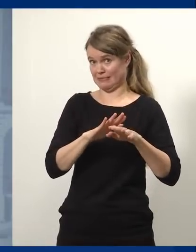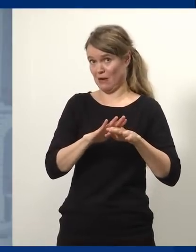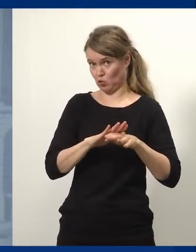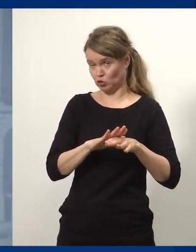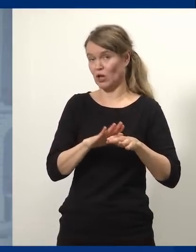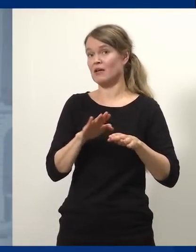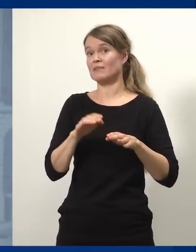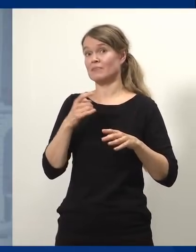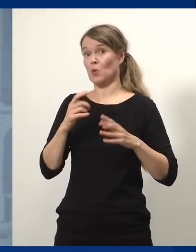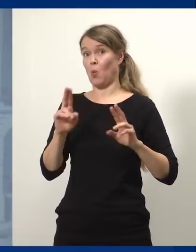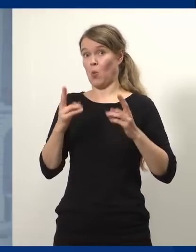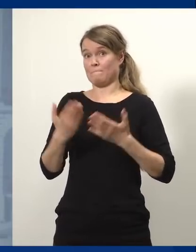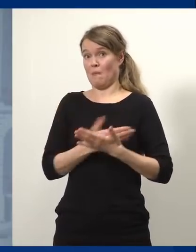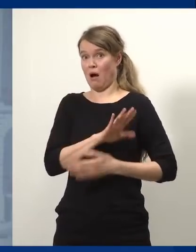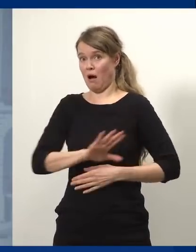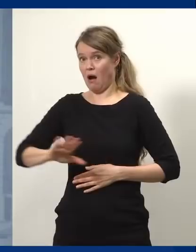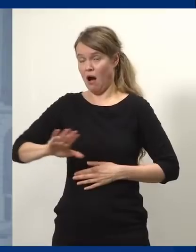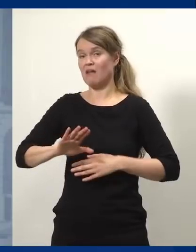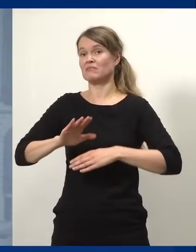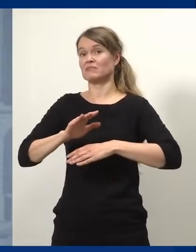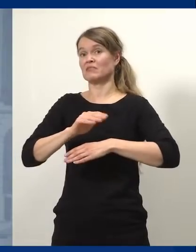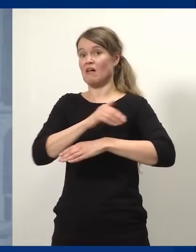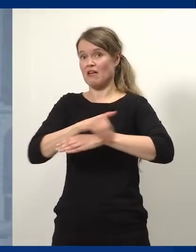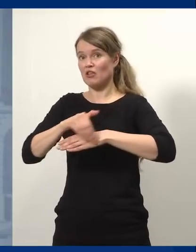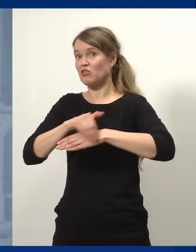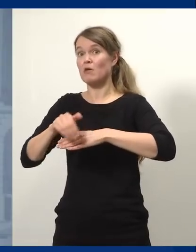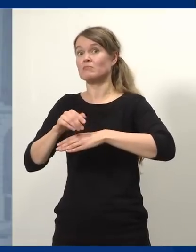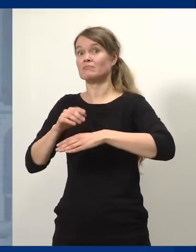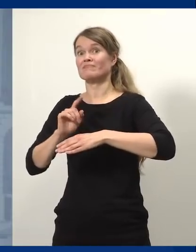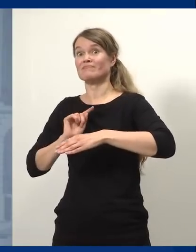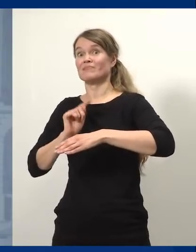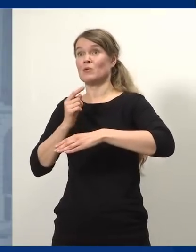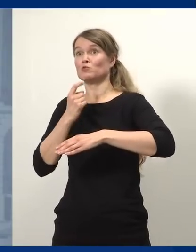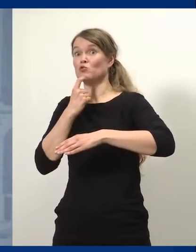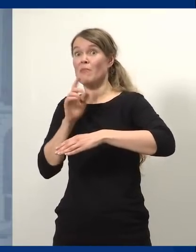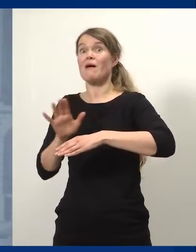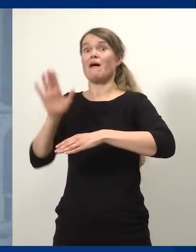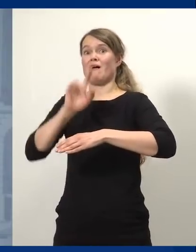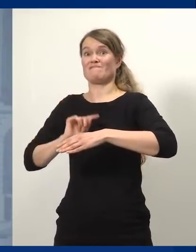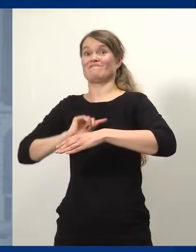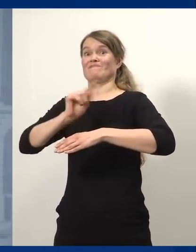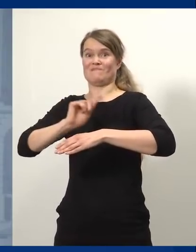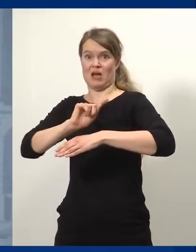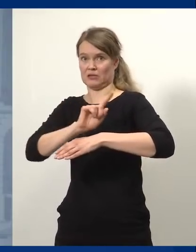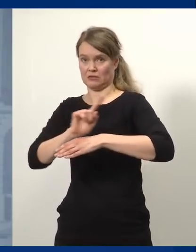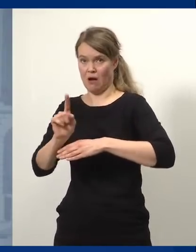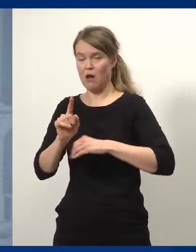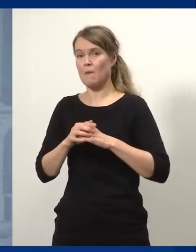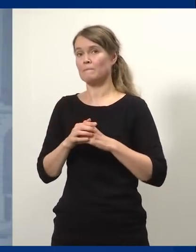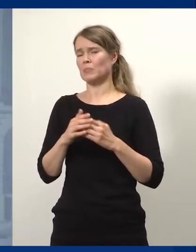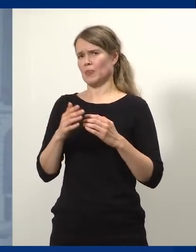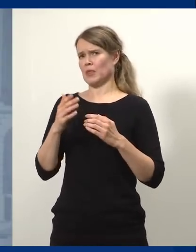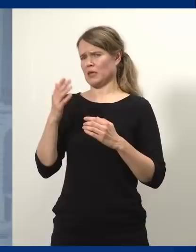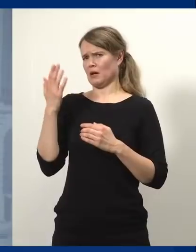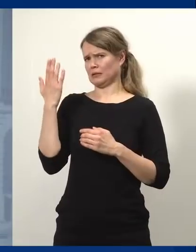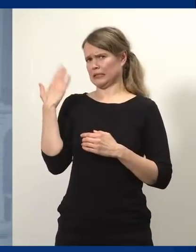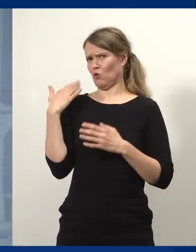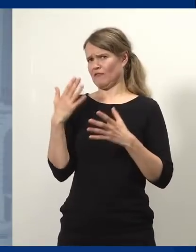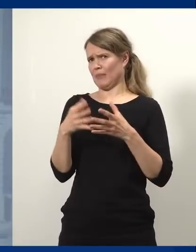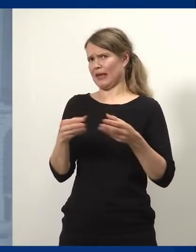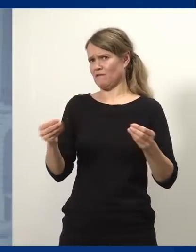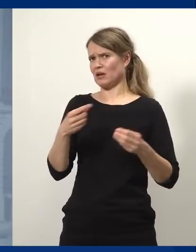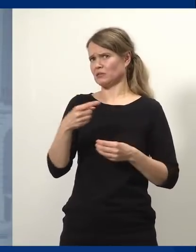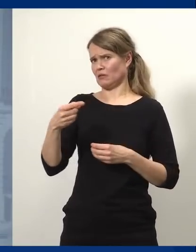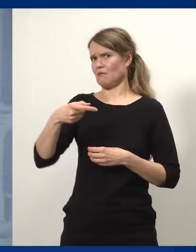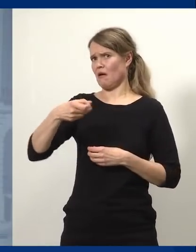ja päinvastoin. Eli meillä oli kyllä tilanne, että meillä oli viime keväänäkin tämä valmiuslain 118 pykälä käytössä tältä osin.